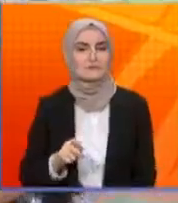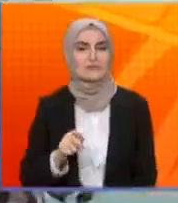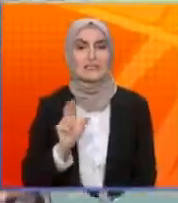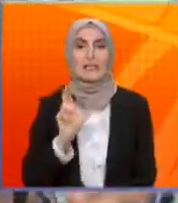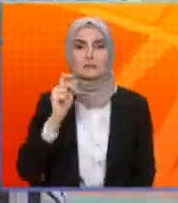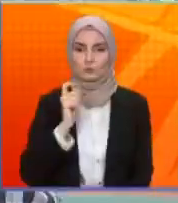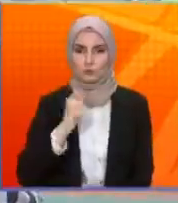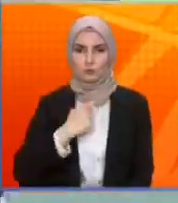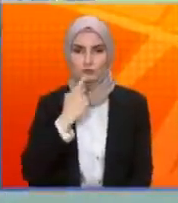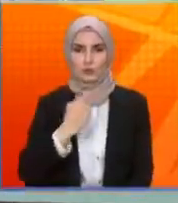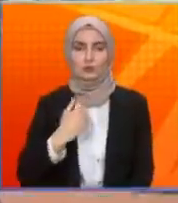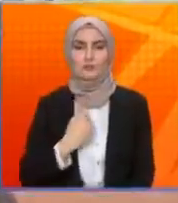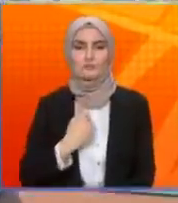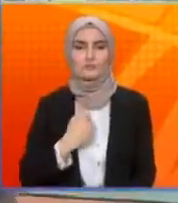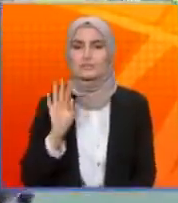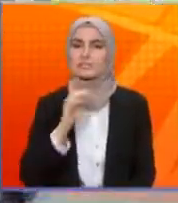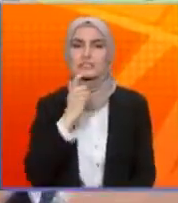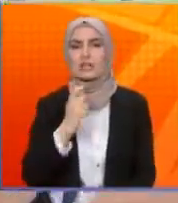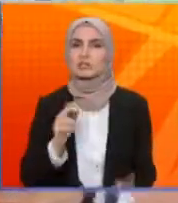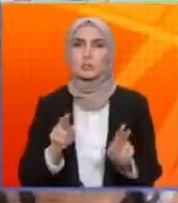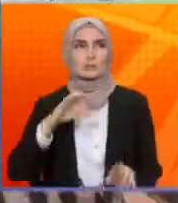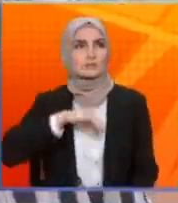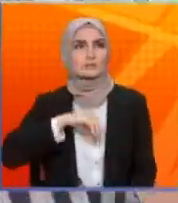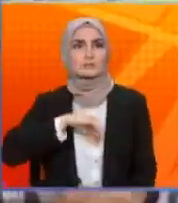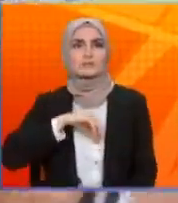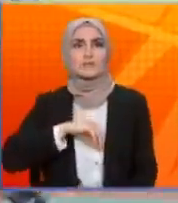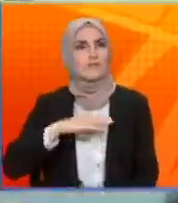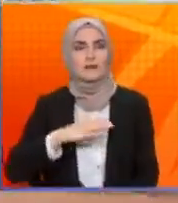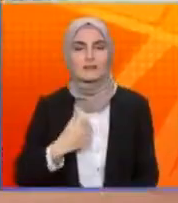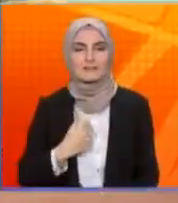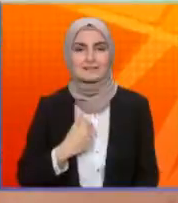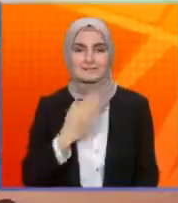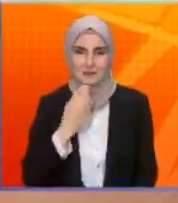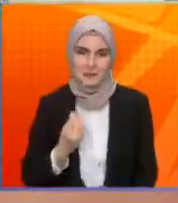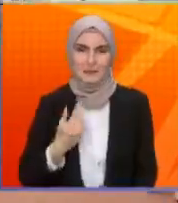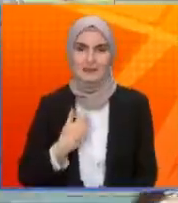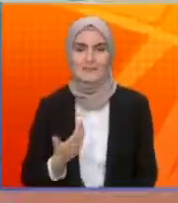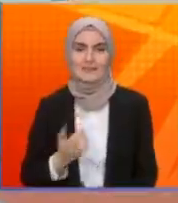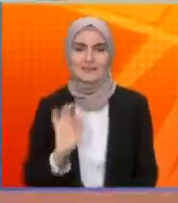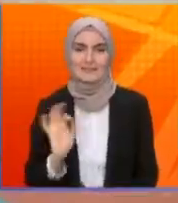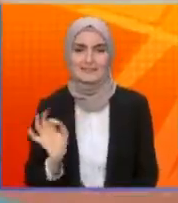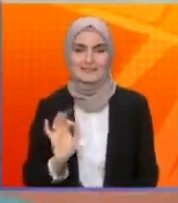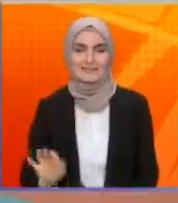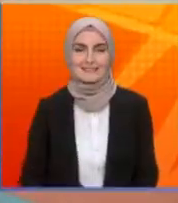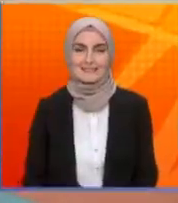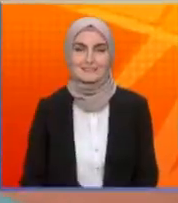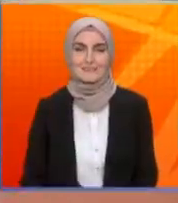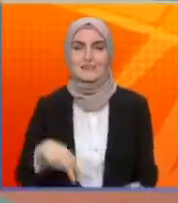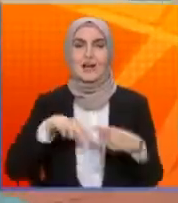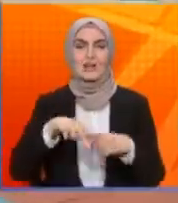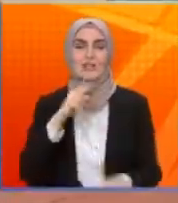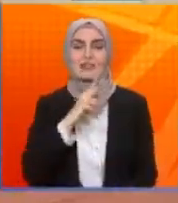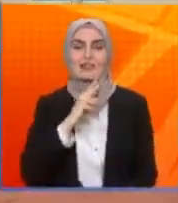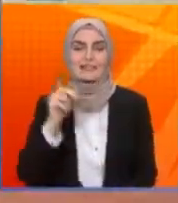79 yaşındayım ama maşallah 40 yaşında gibi kendimi hissediyorum. Bu kadar dinç hissediyorsunuz kendinizi. Elhamdülillah. Ayşe teyze de aylardır